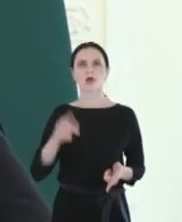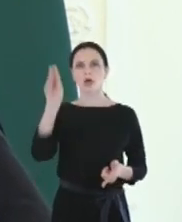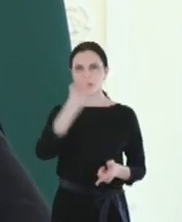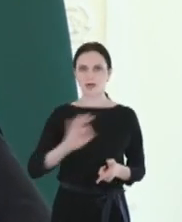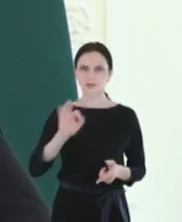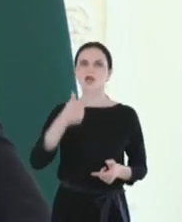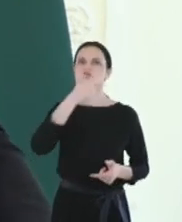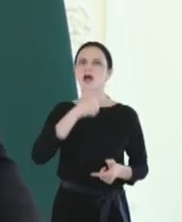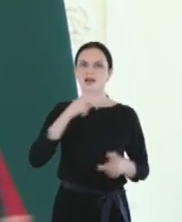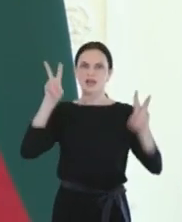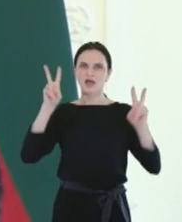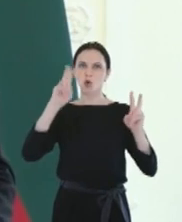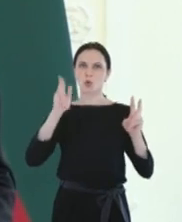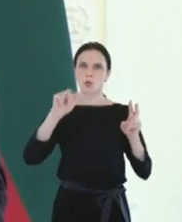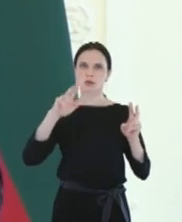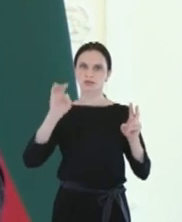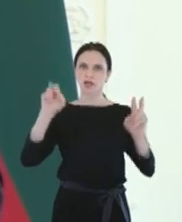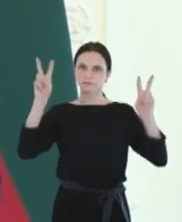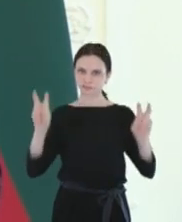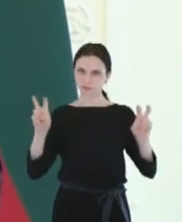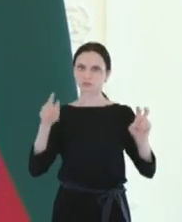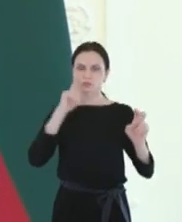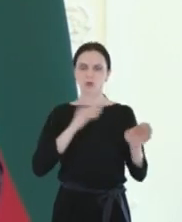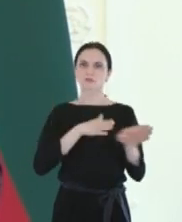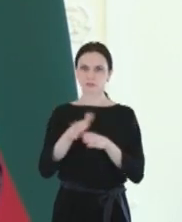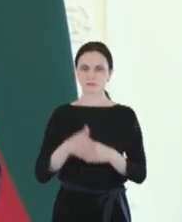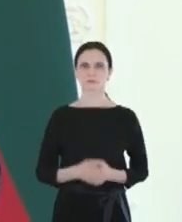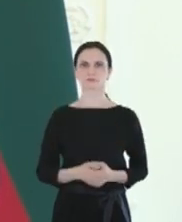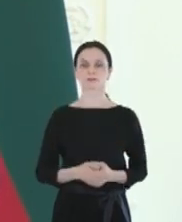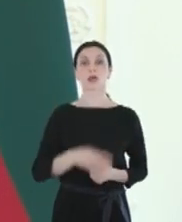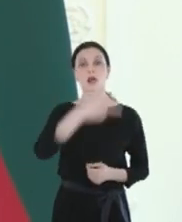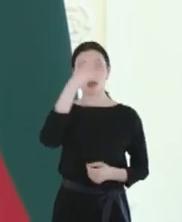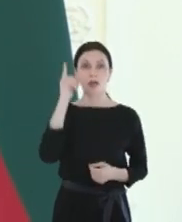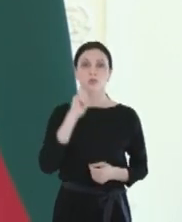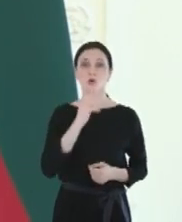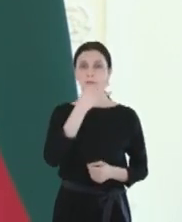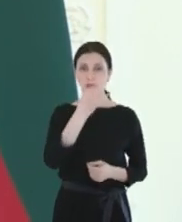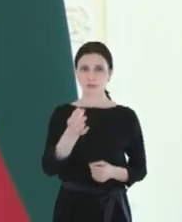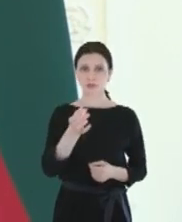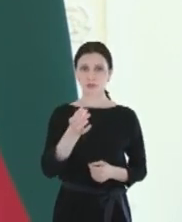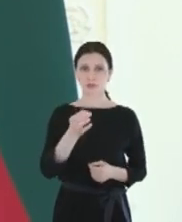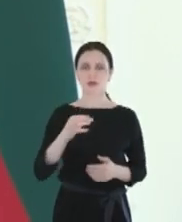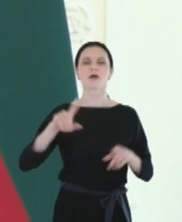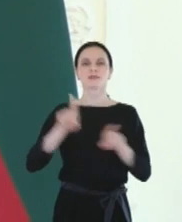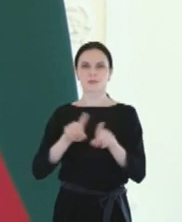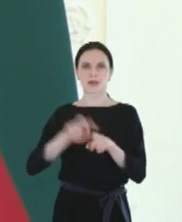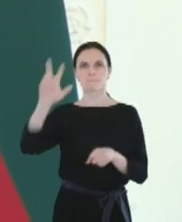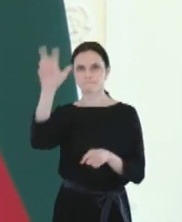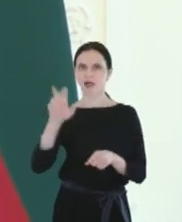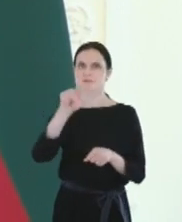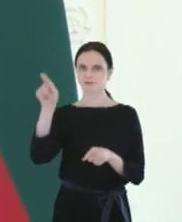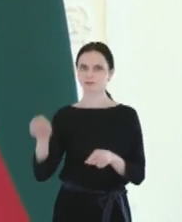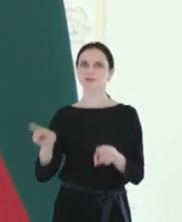Europos žaliąjį kursą. Noriu pabrėžti, kad Lietuva taip pat siekia kartu su kitomis Baltijos